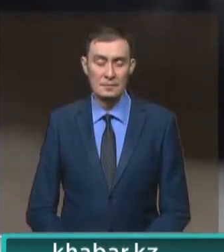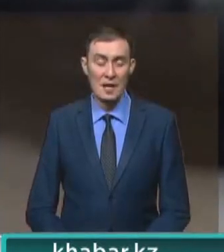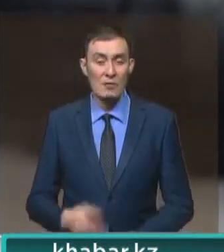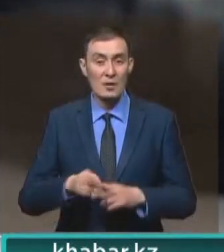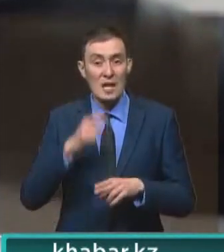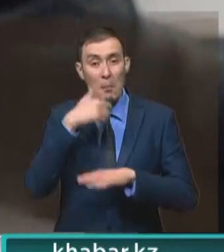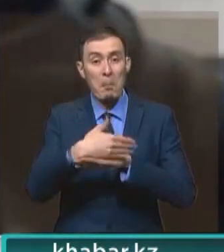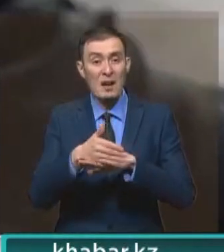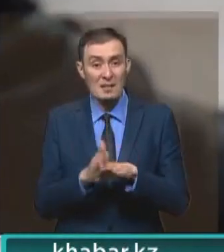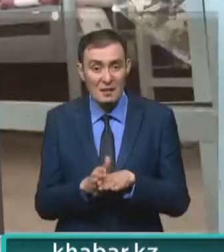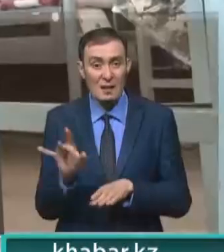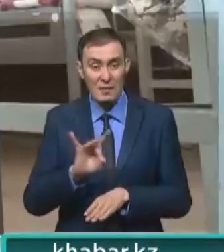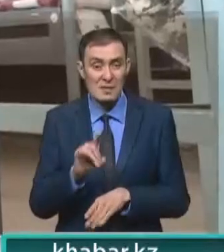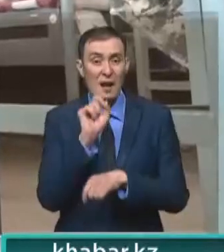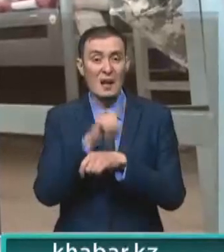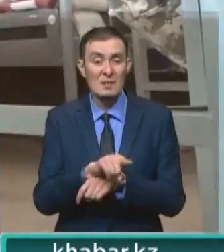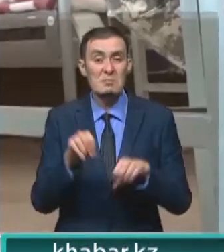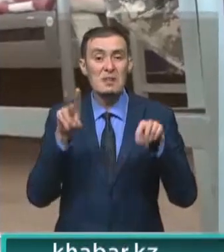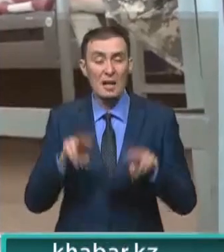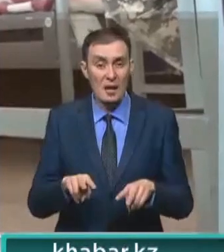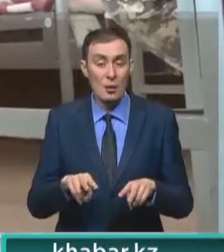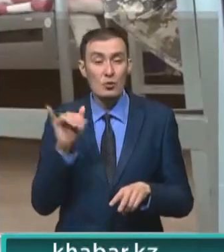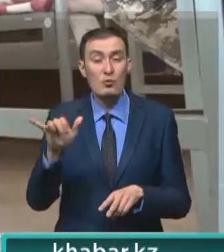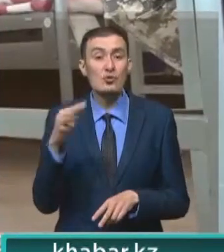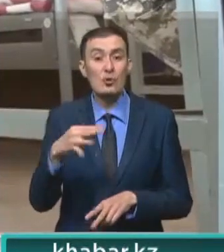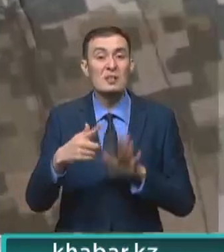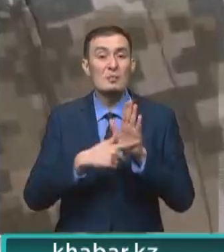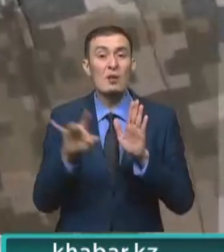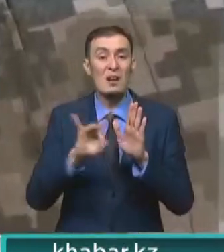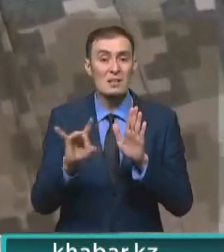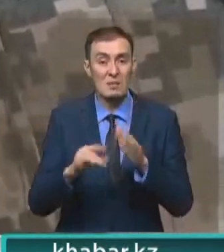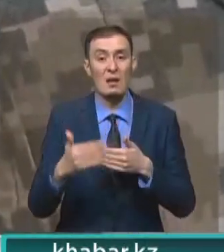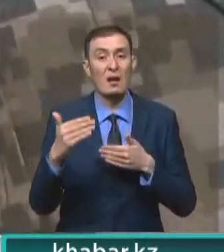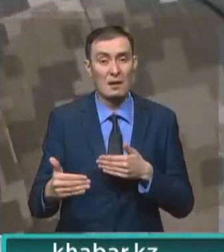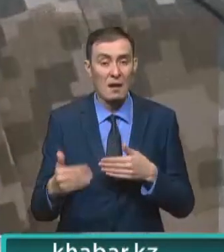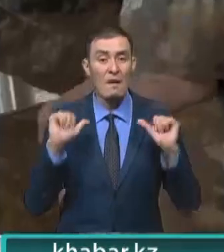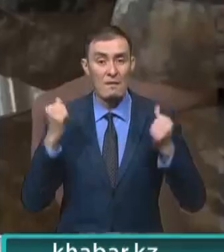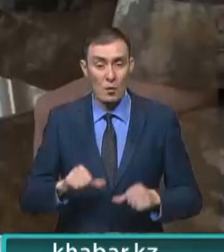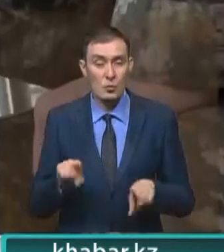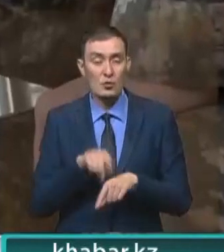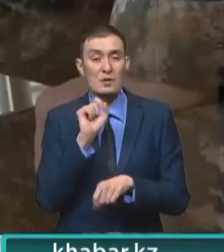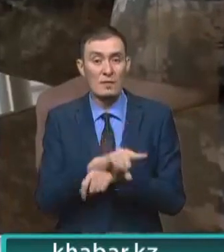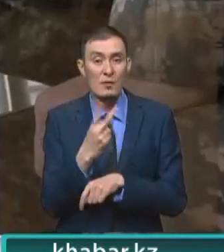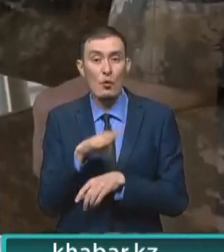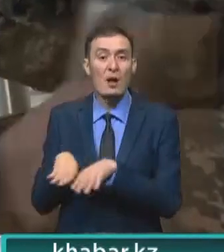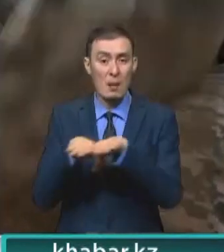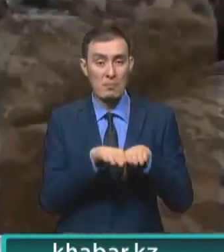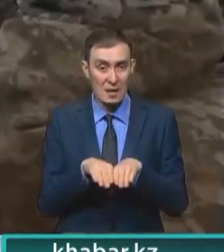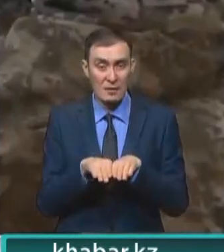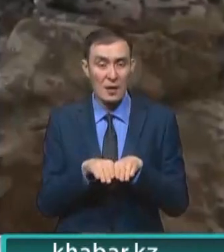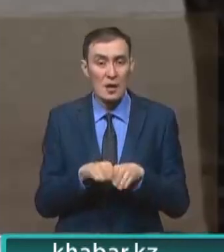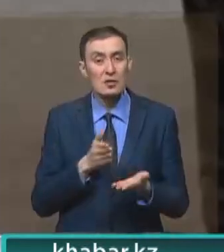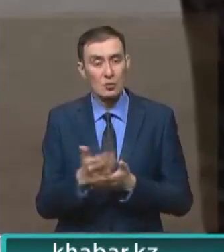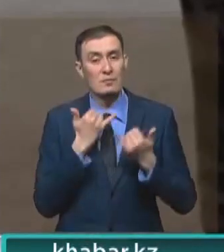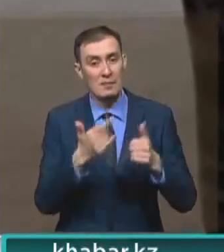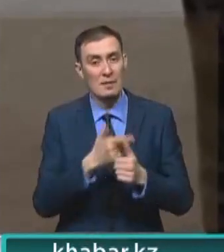Эти ботинки для Азата Мухамедова заказывали специально у юноши 47-й размер ноги. Форму тоже шили на заказ из двух комплектов. Сослуживцы